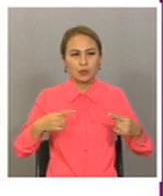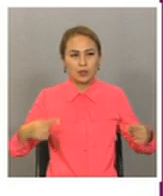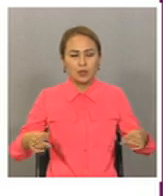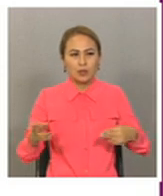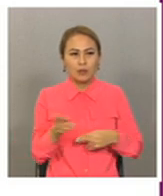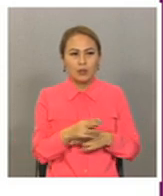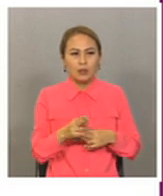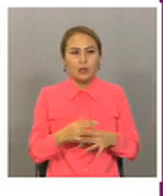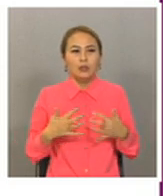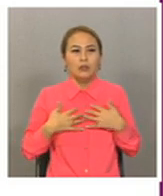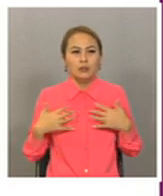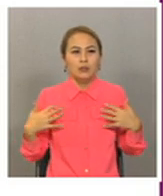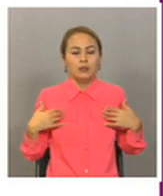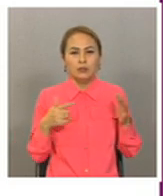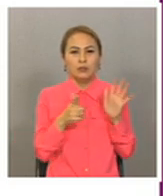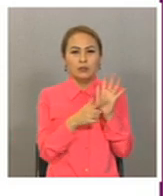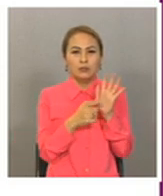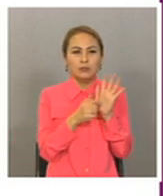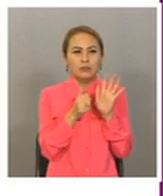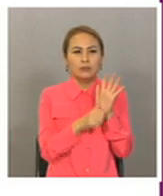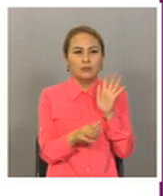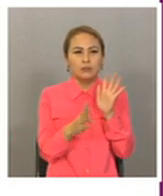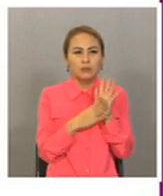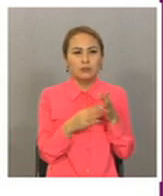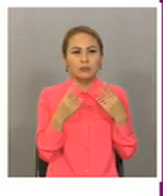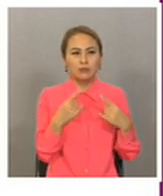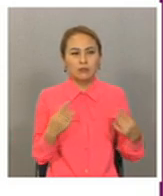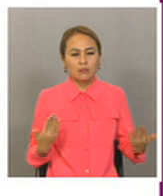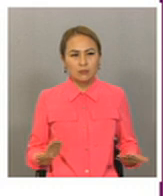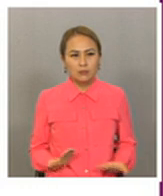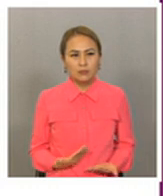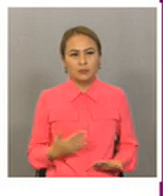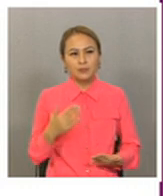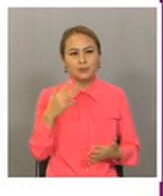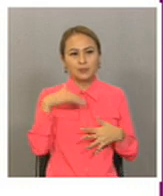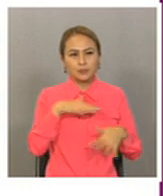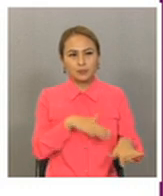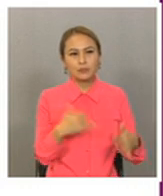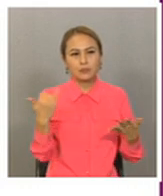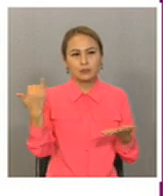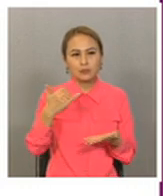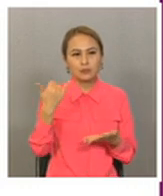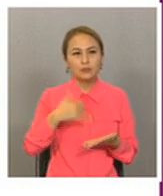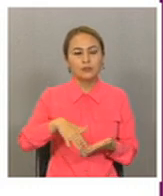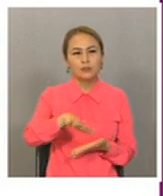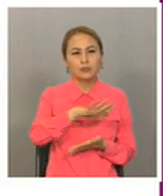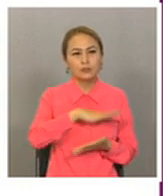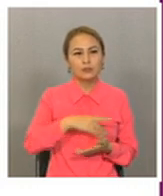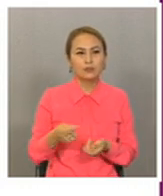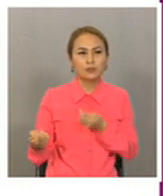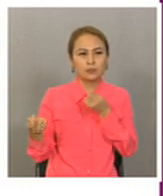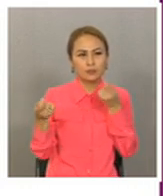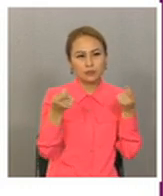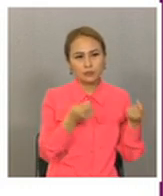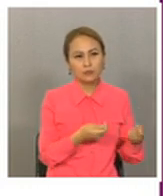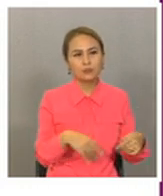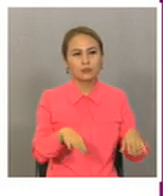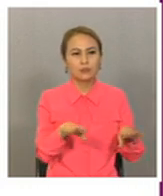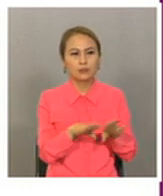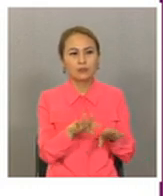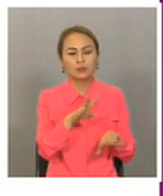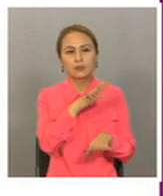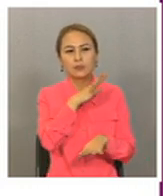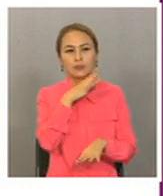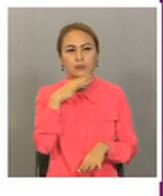пен жануарлардың 769 түрі мекендейді. Теңізге құятын өзендер арқылы тасымалданатын қоректік